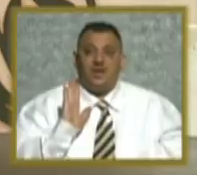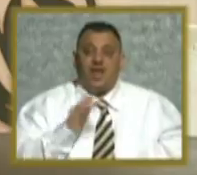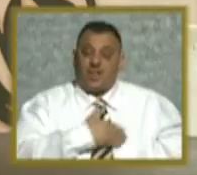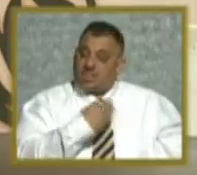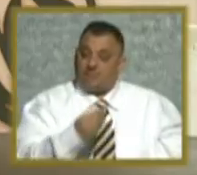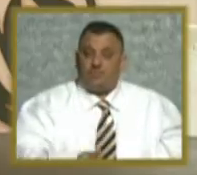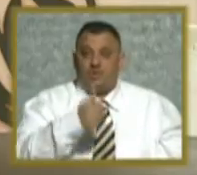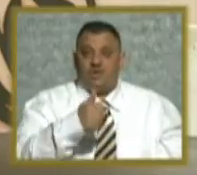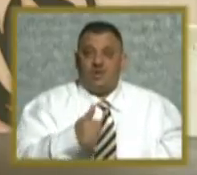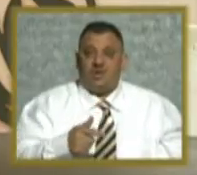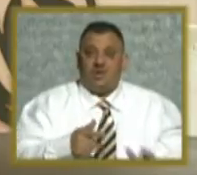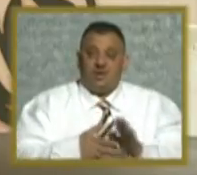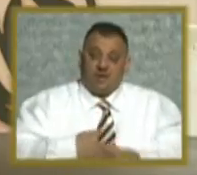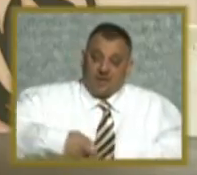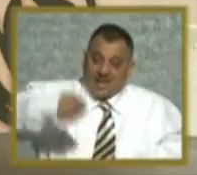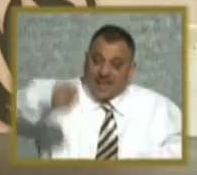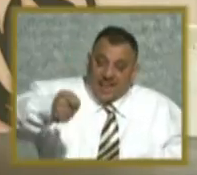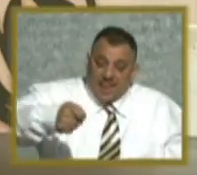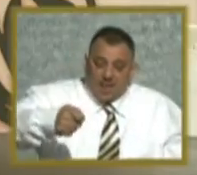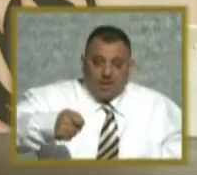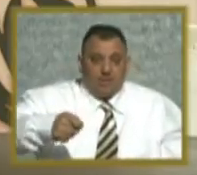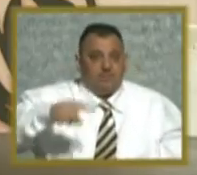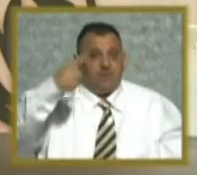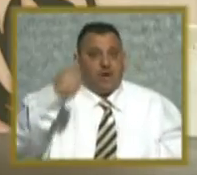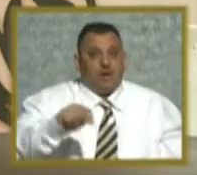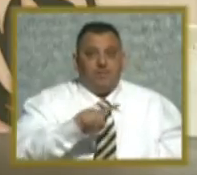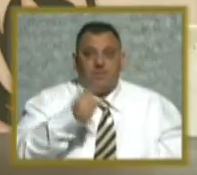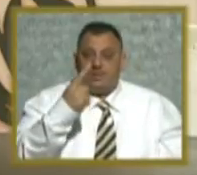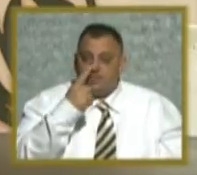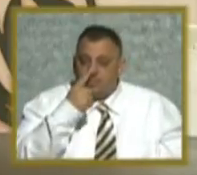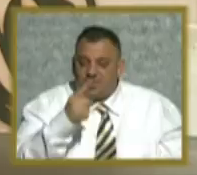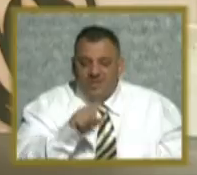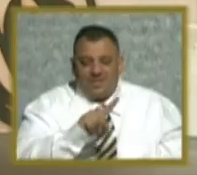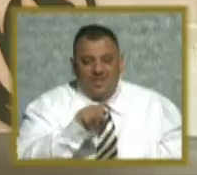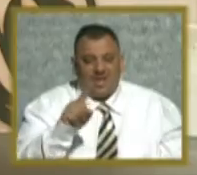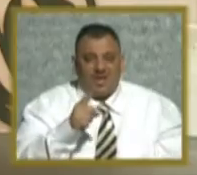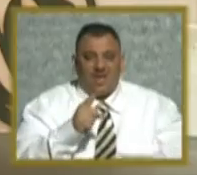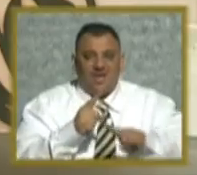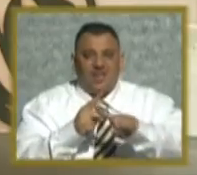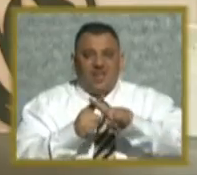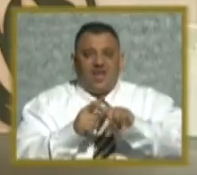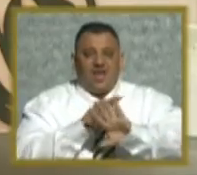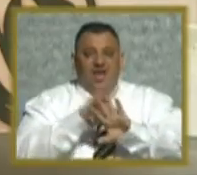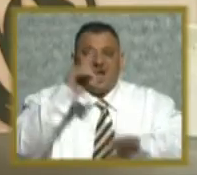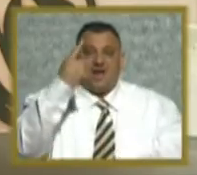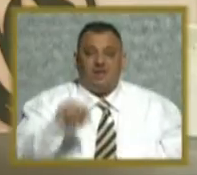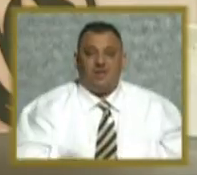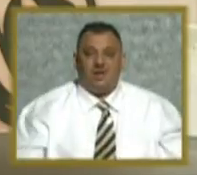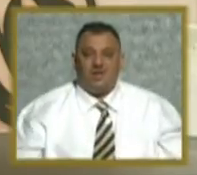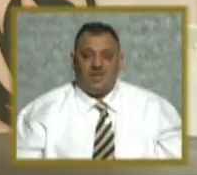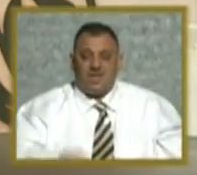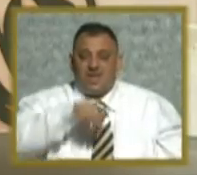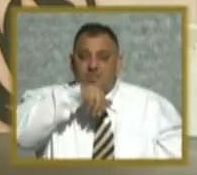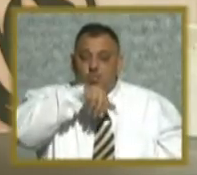جائز. أما تقوم فتصافحه أو تقبله أو تخاشمه مثلا، هذا كله ما يجوز، هذا محرم. فالنبي عليه